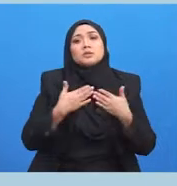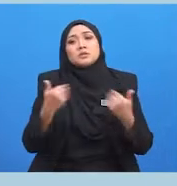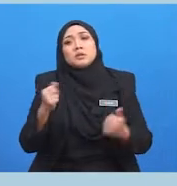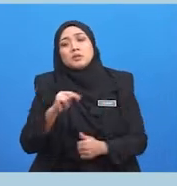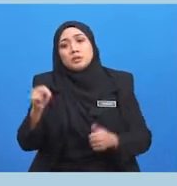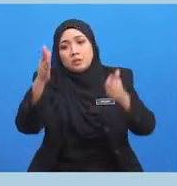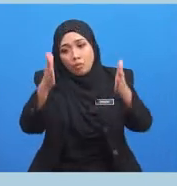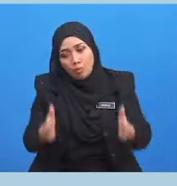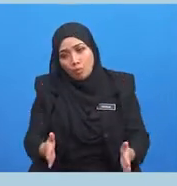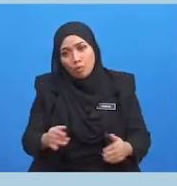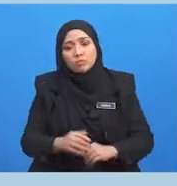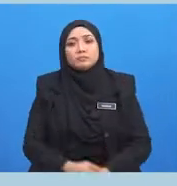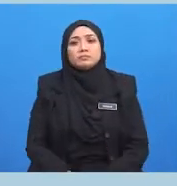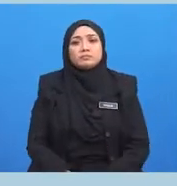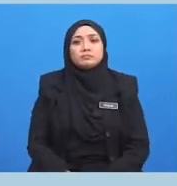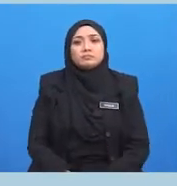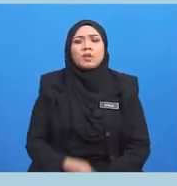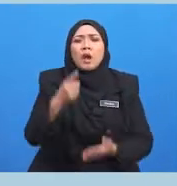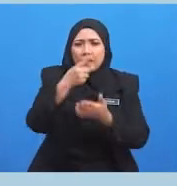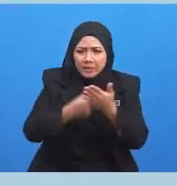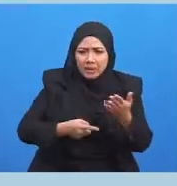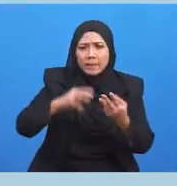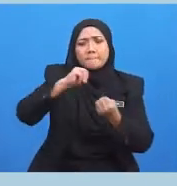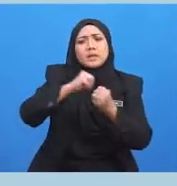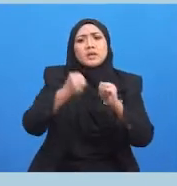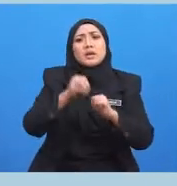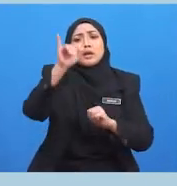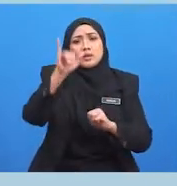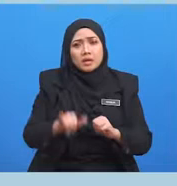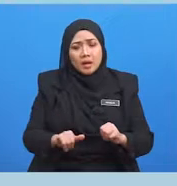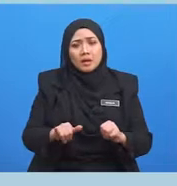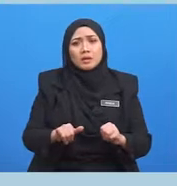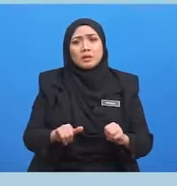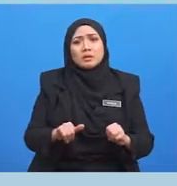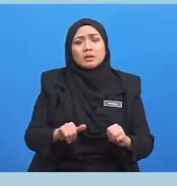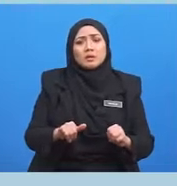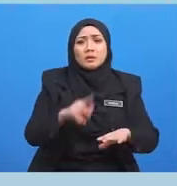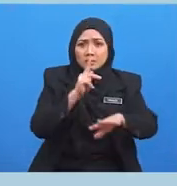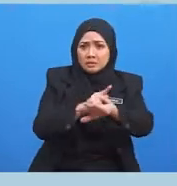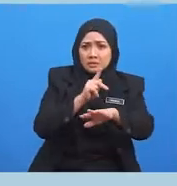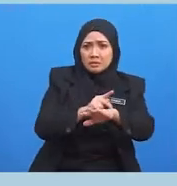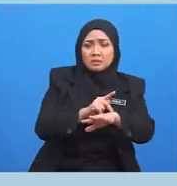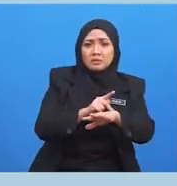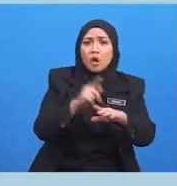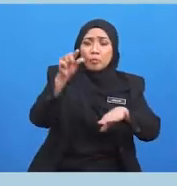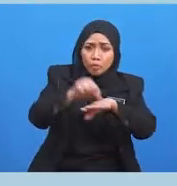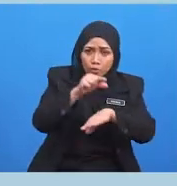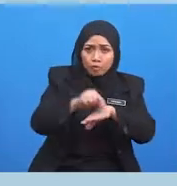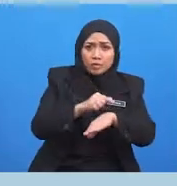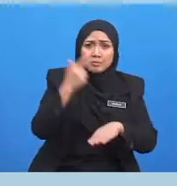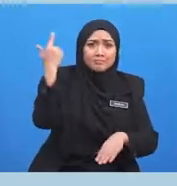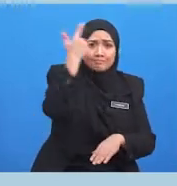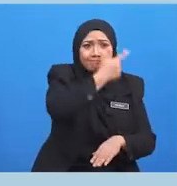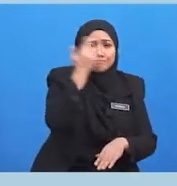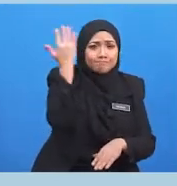Apa ialah, apakah masalah yang dihadapi ketika menggunakan pelindung